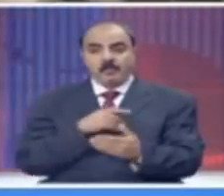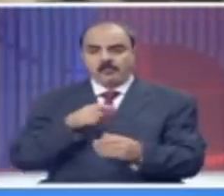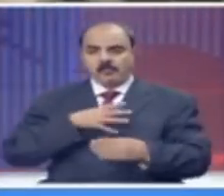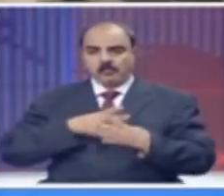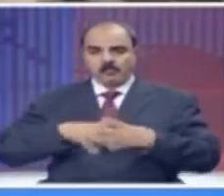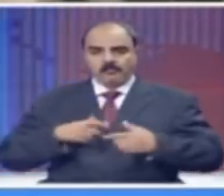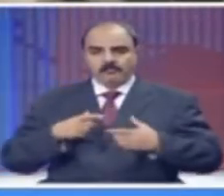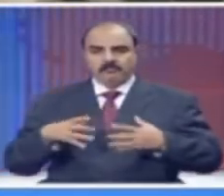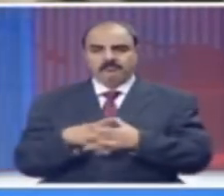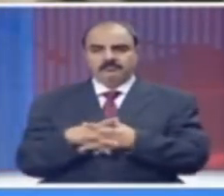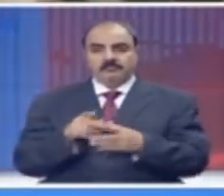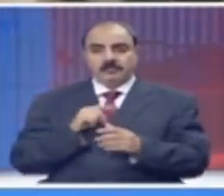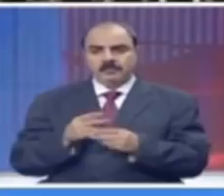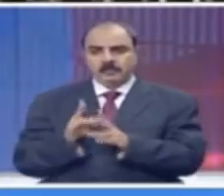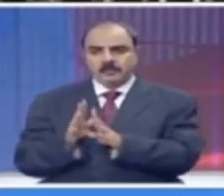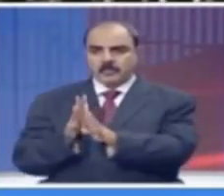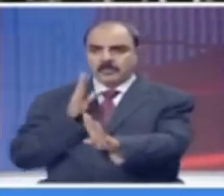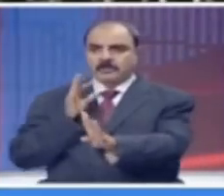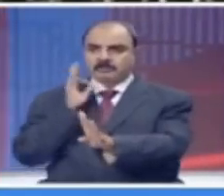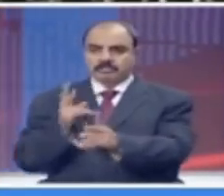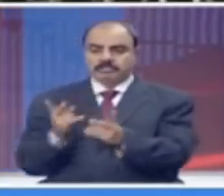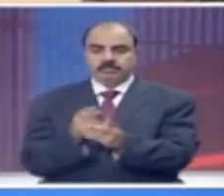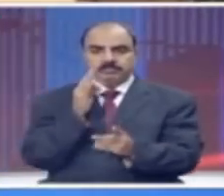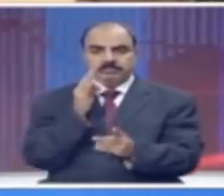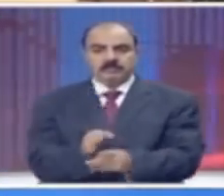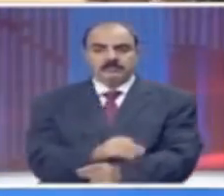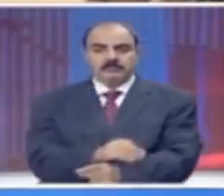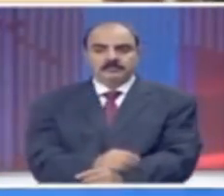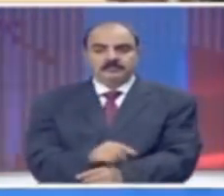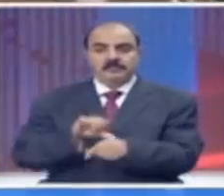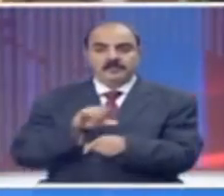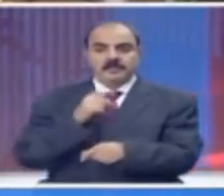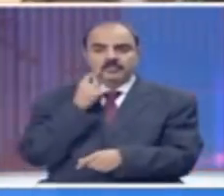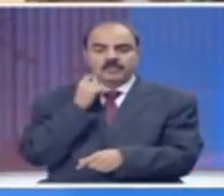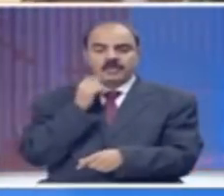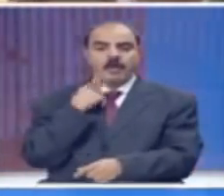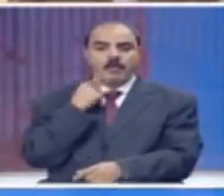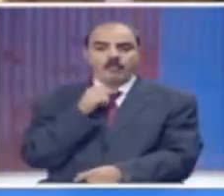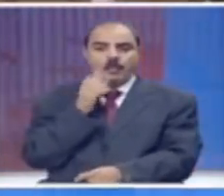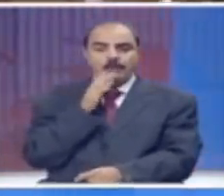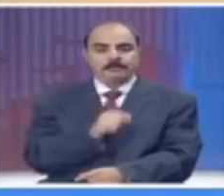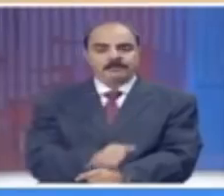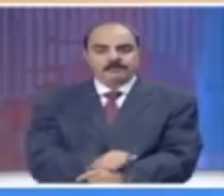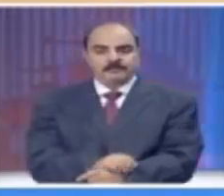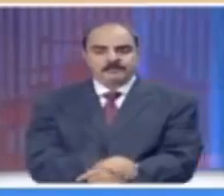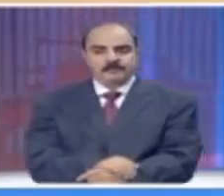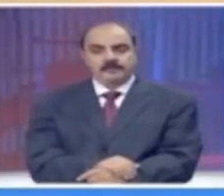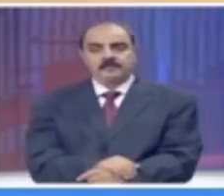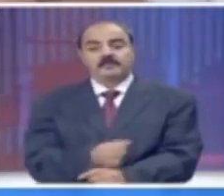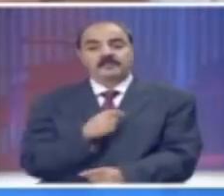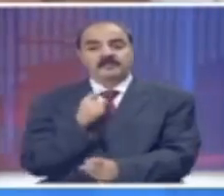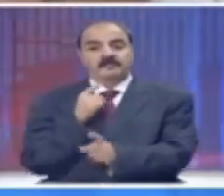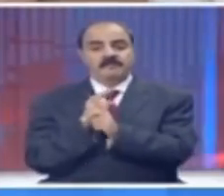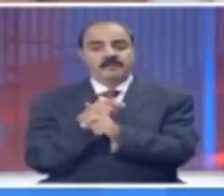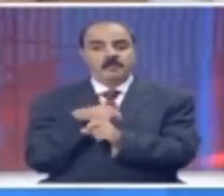حرب القوات المسلحة قد أجريت له مراسم استقبال رسمية بالعاصمة السودانية الخرطوم،